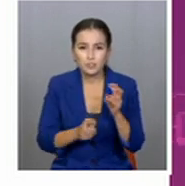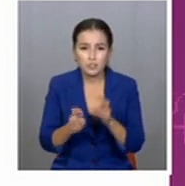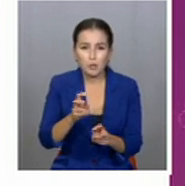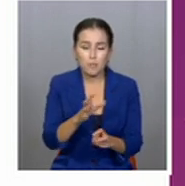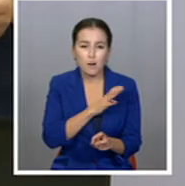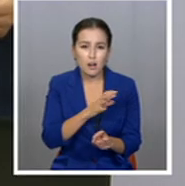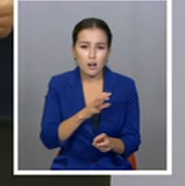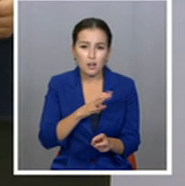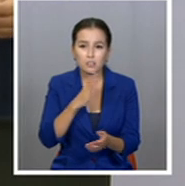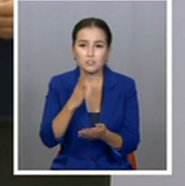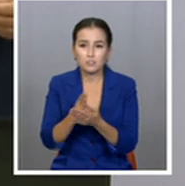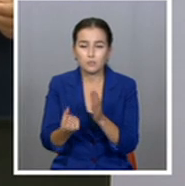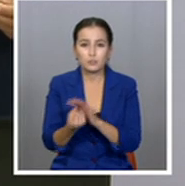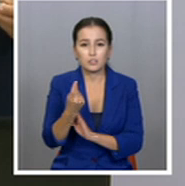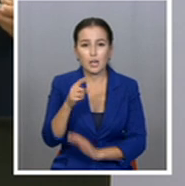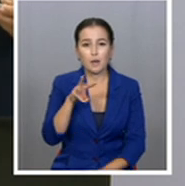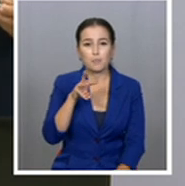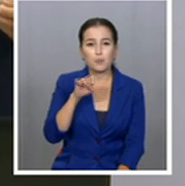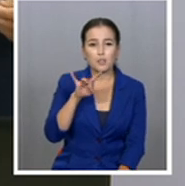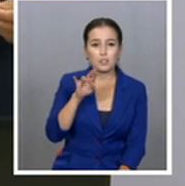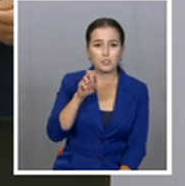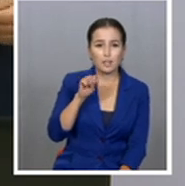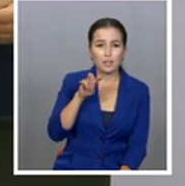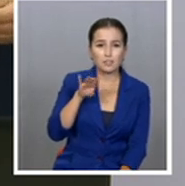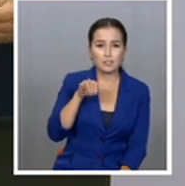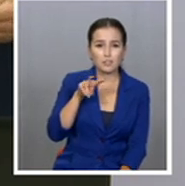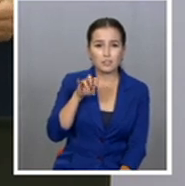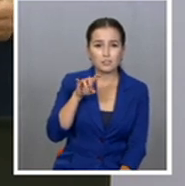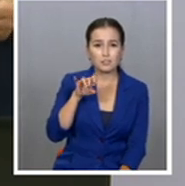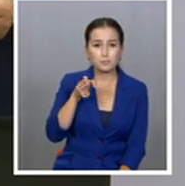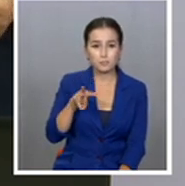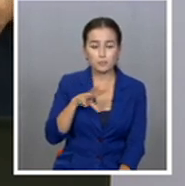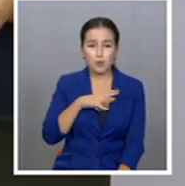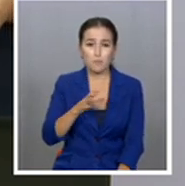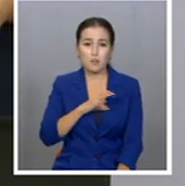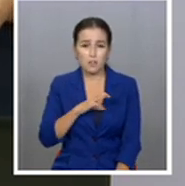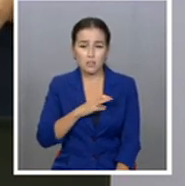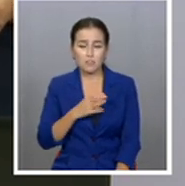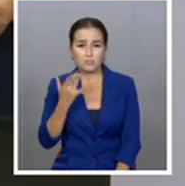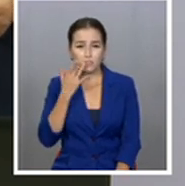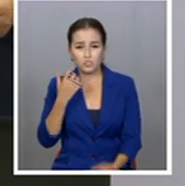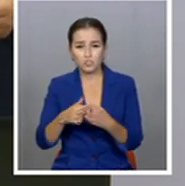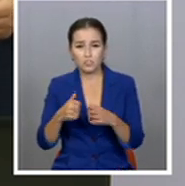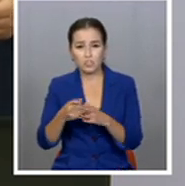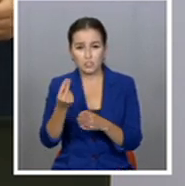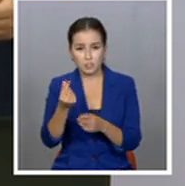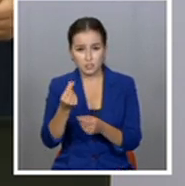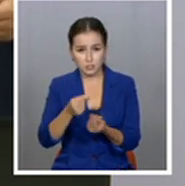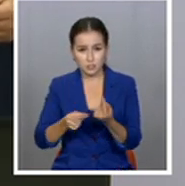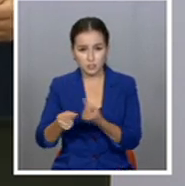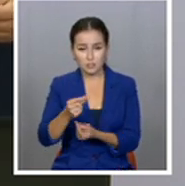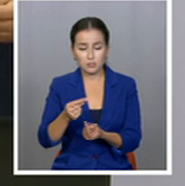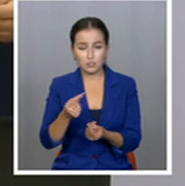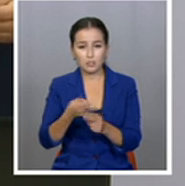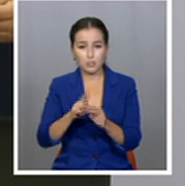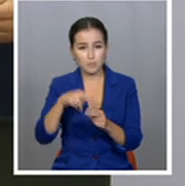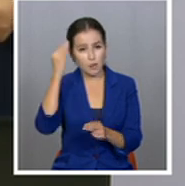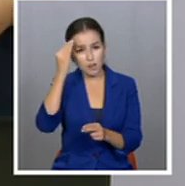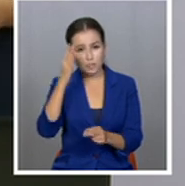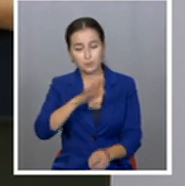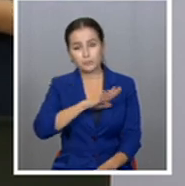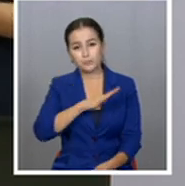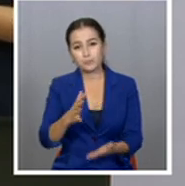болуымен сипатталады. Ал байлық ақшамен есептелгендіктен ақшалы деген мағынаны білдіреді